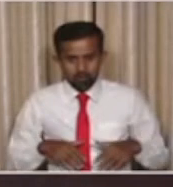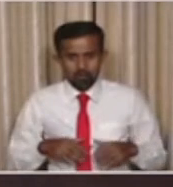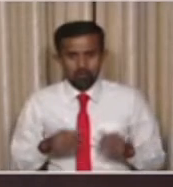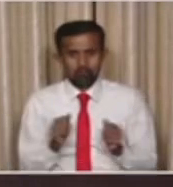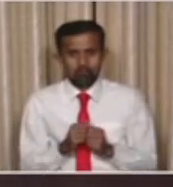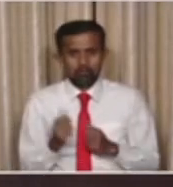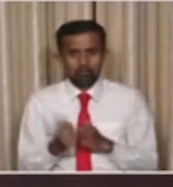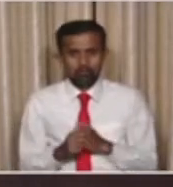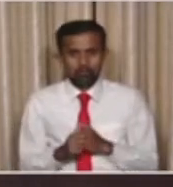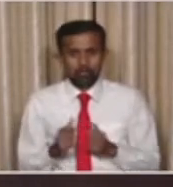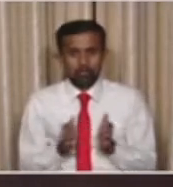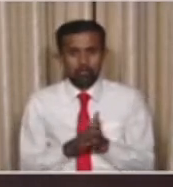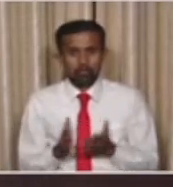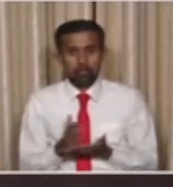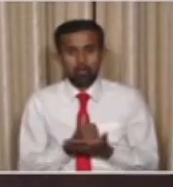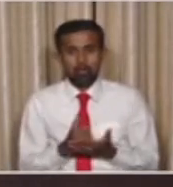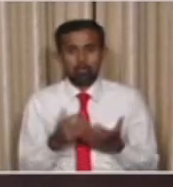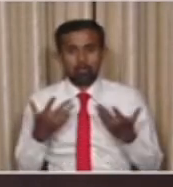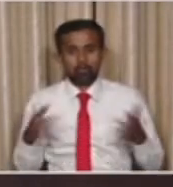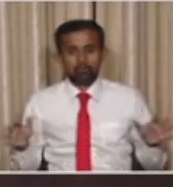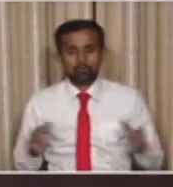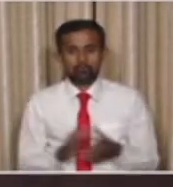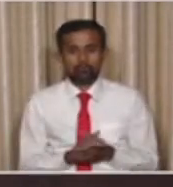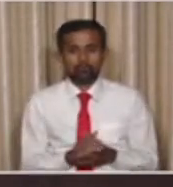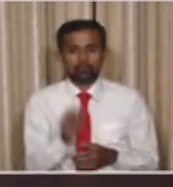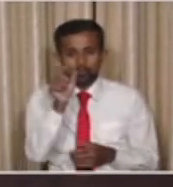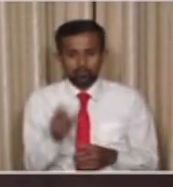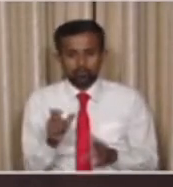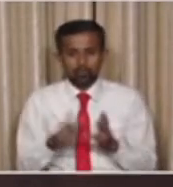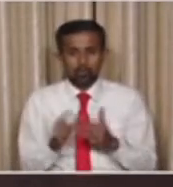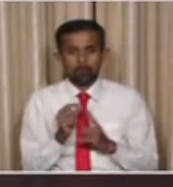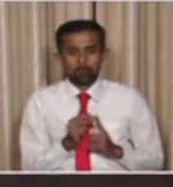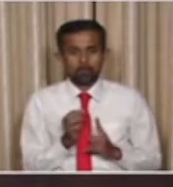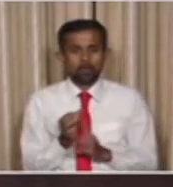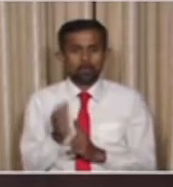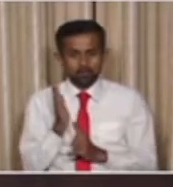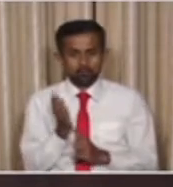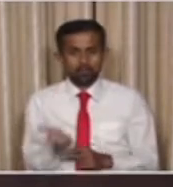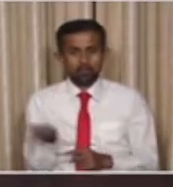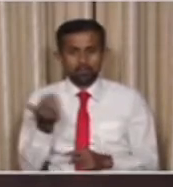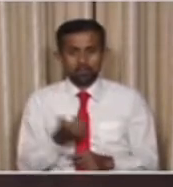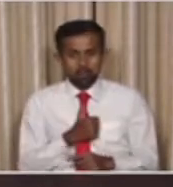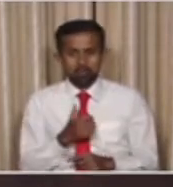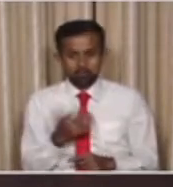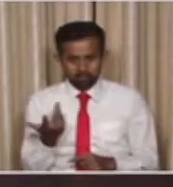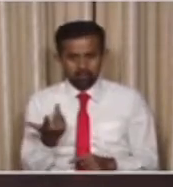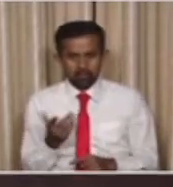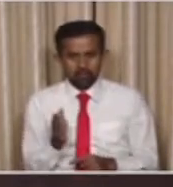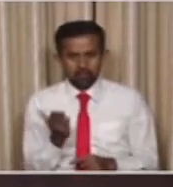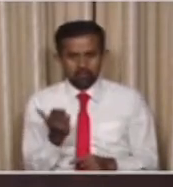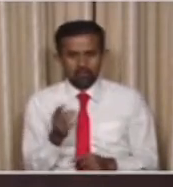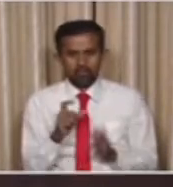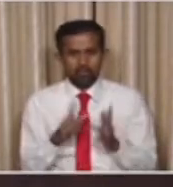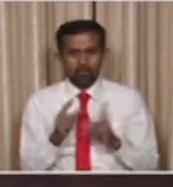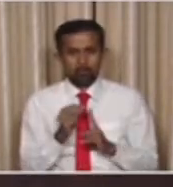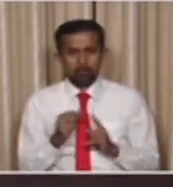වැඩපිළිවෙළ සකස් කරොත් මේ කමිටු සියල්ලම අවසන් කරනවා. ඔබතුමාලා මේ කෝප් කමිටුවේ සභාපතිතුමා යන්න අකමැති නිසාද නැත්තම් කෝප්